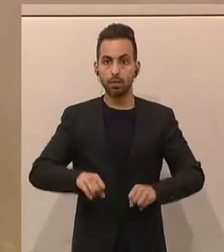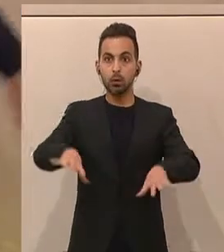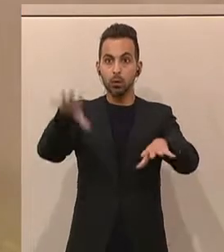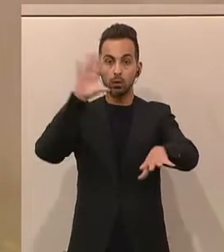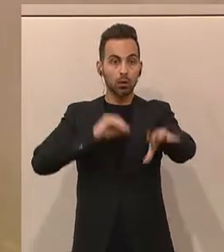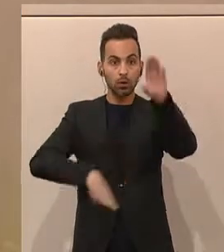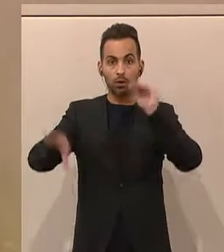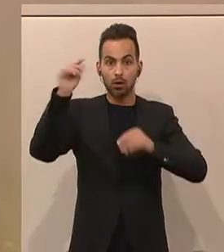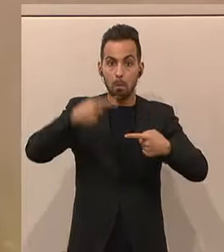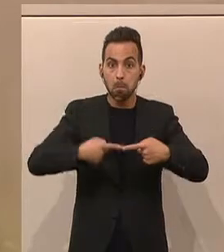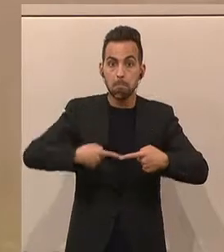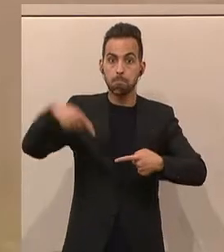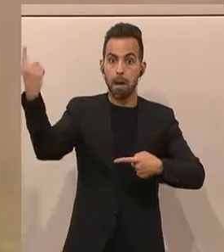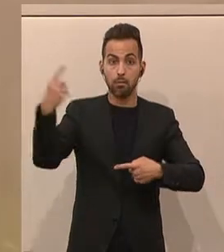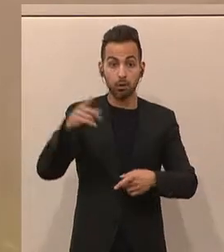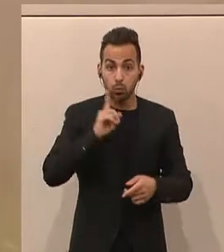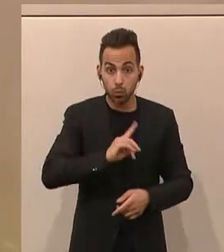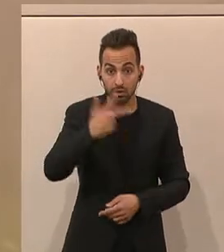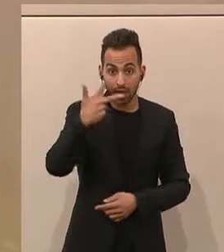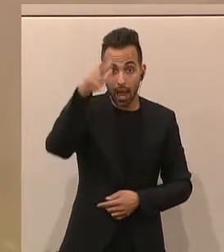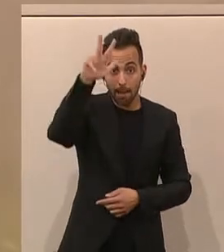können. Nach nur 3 Monaten.